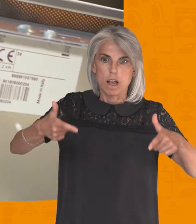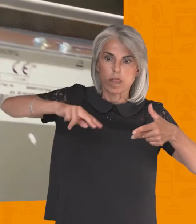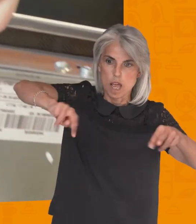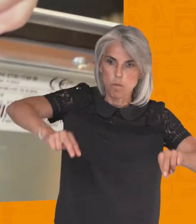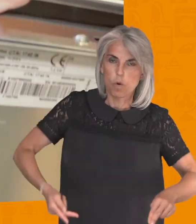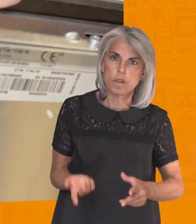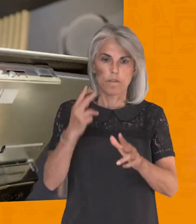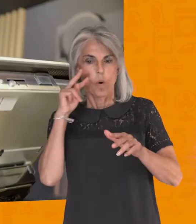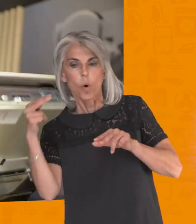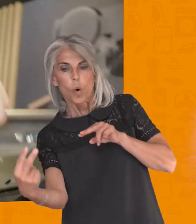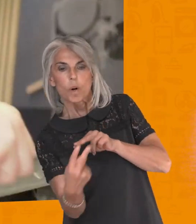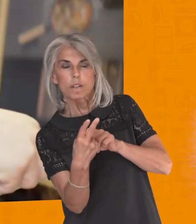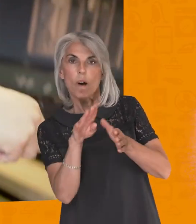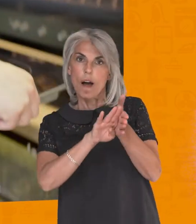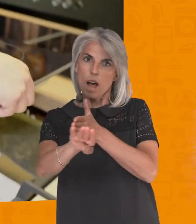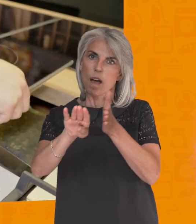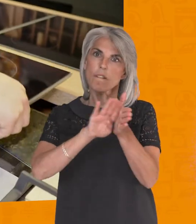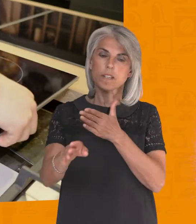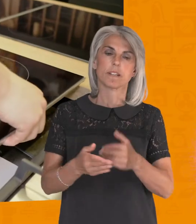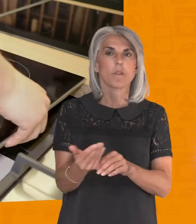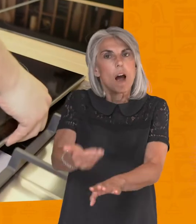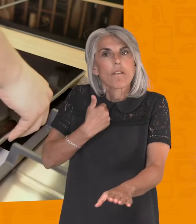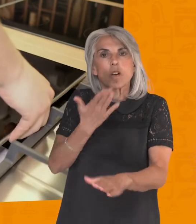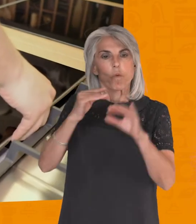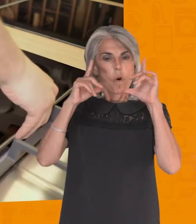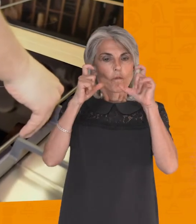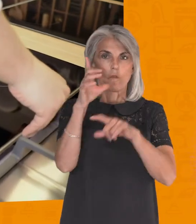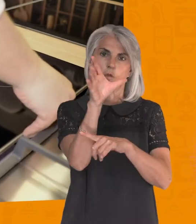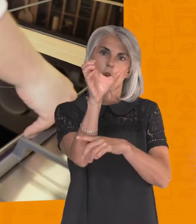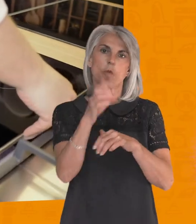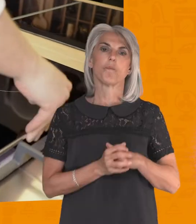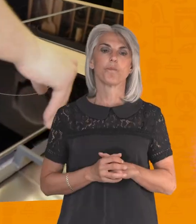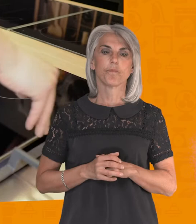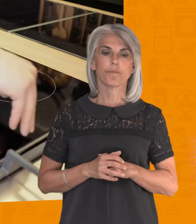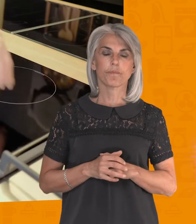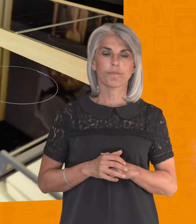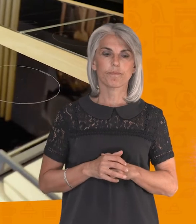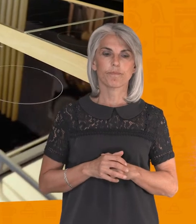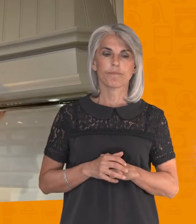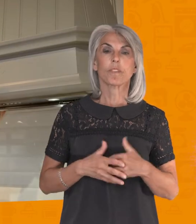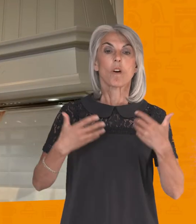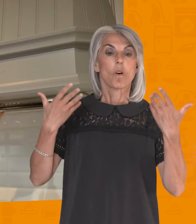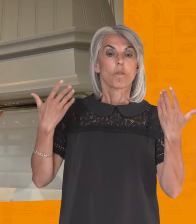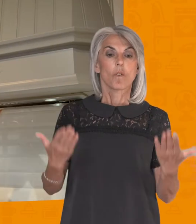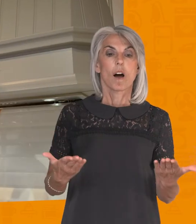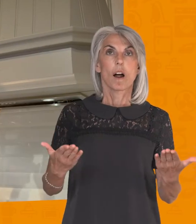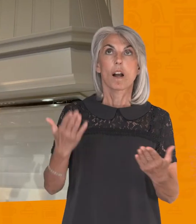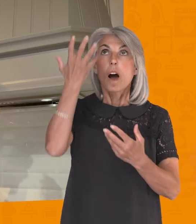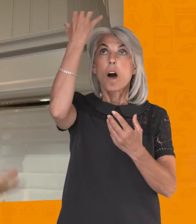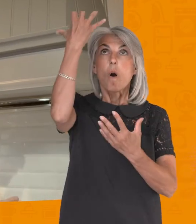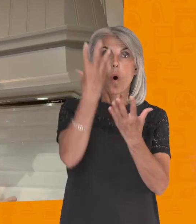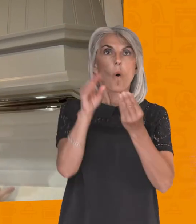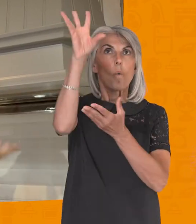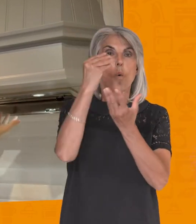démonter la taxe d'aller mettre vos têtes sur le tiroir pour retrouver si par exemple vous avez malencontreusement qu'à celles vers de votre plaque de cuisson votre hôte